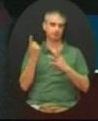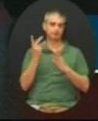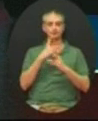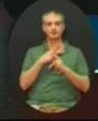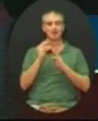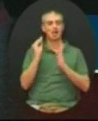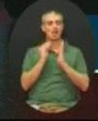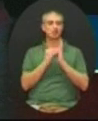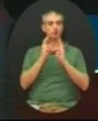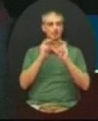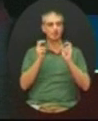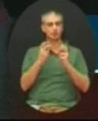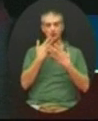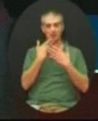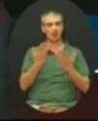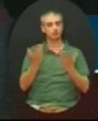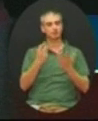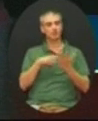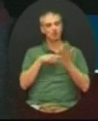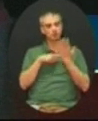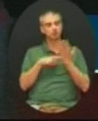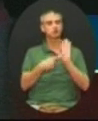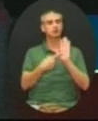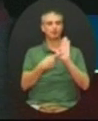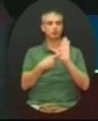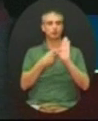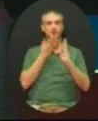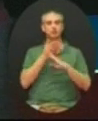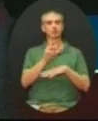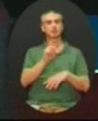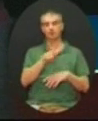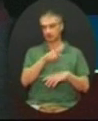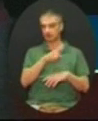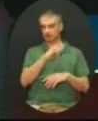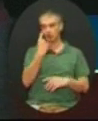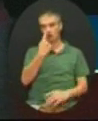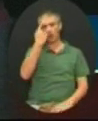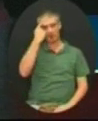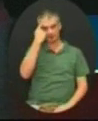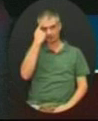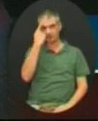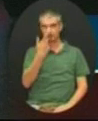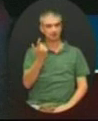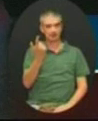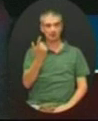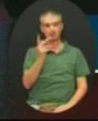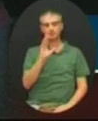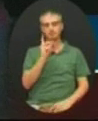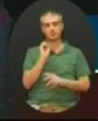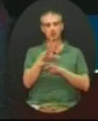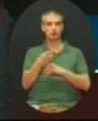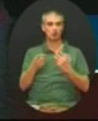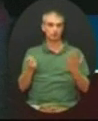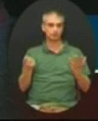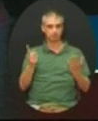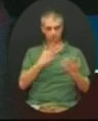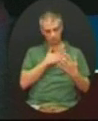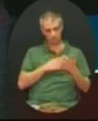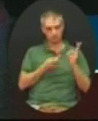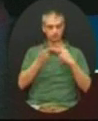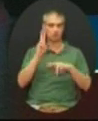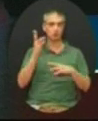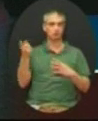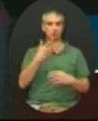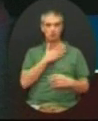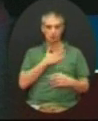העמותות לחשוף ולהתנהל בשקיפות, וכשהם נכנסים לכנסת כל אחד ידע מאיזה... מי תורם להם. וזה מה שנראה. הוא רוצה יותר מזה.